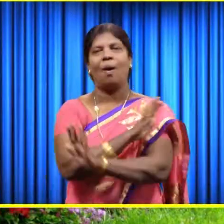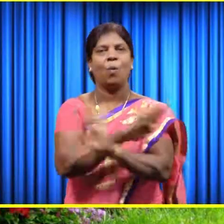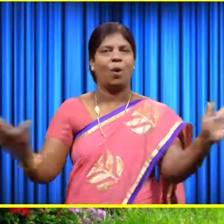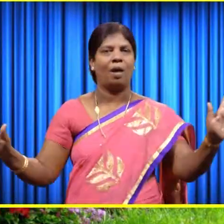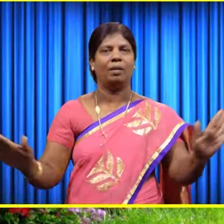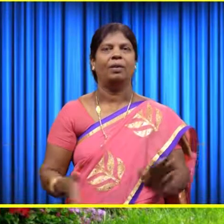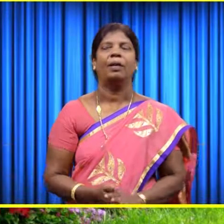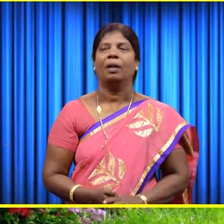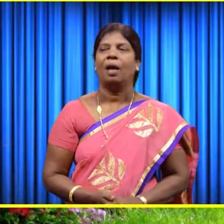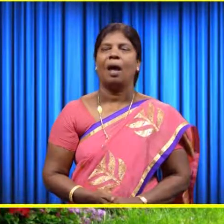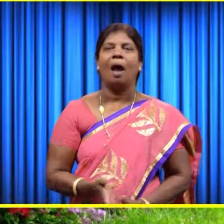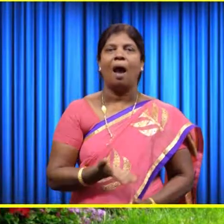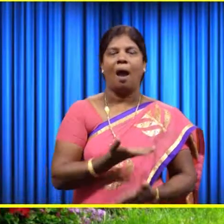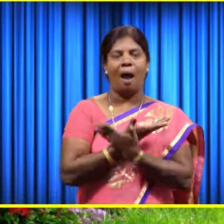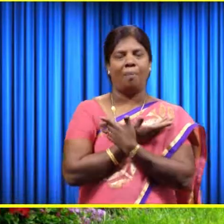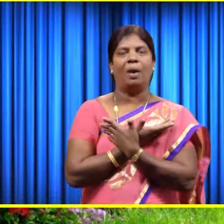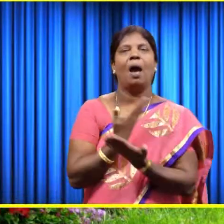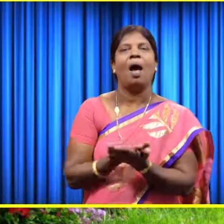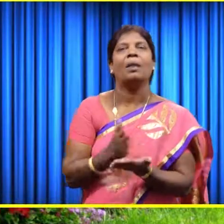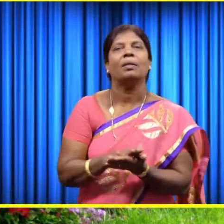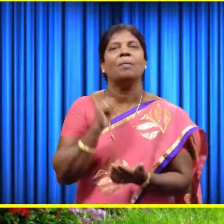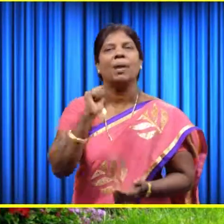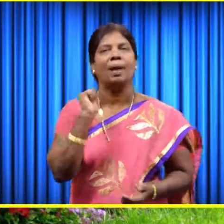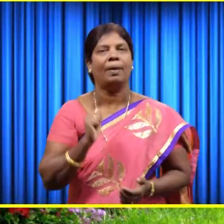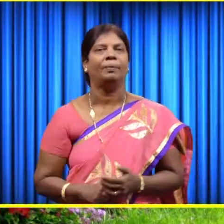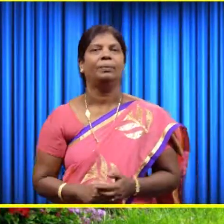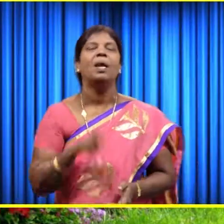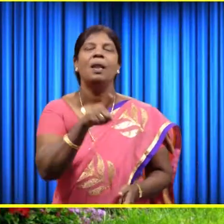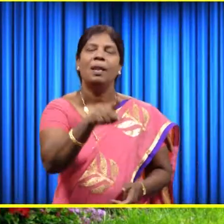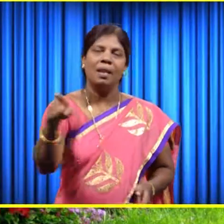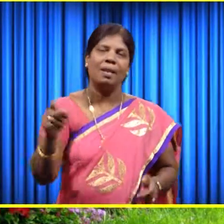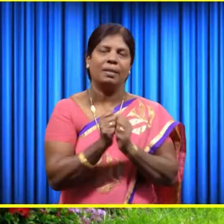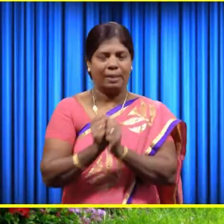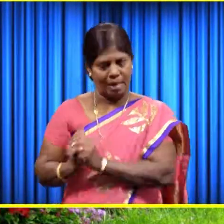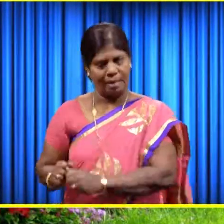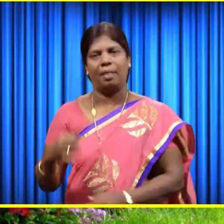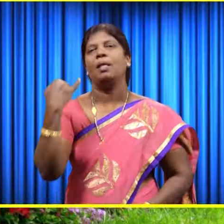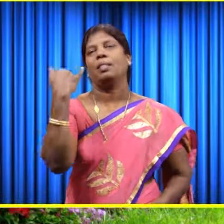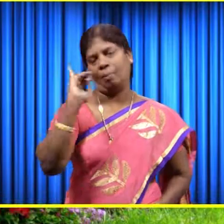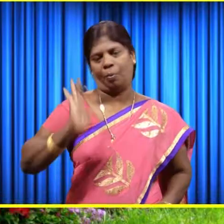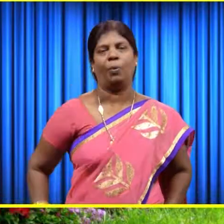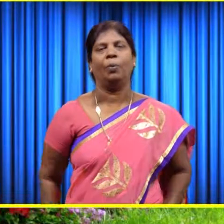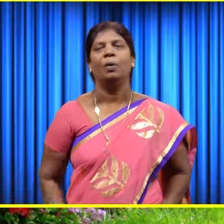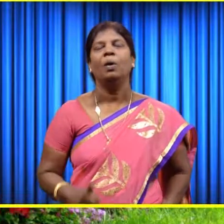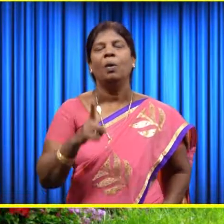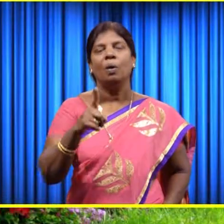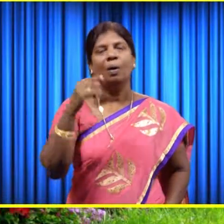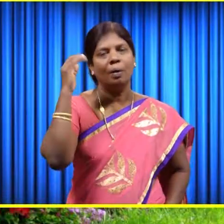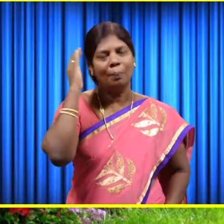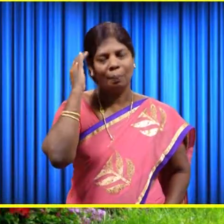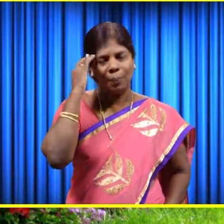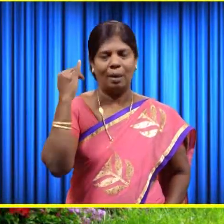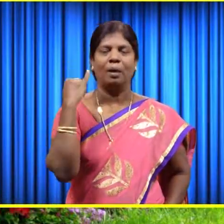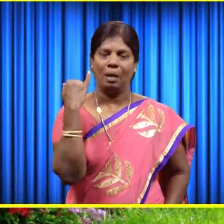செய்யாதே. நண்பர்களே, இந்த வார்த்தையின் அர்த்தம் என்ன தெரியுமா? நீ செய்தது தவறுதான், உன்னிலே